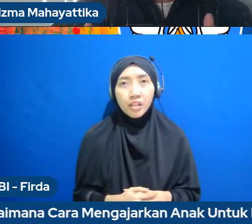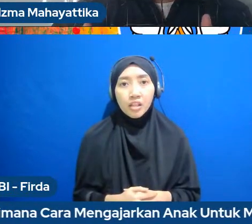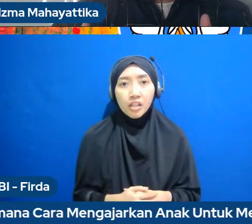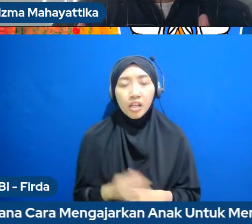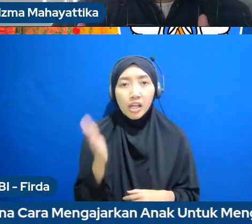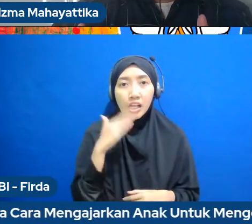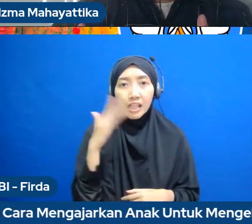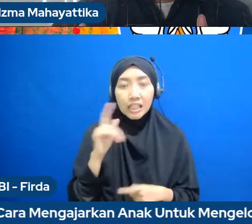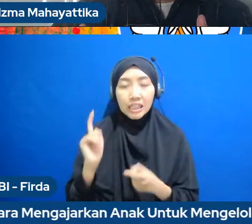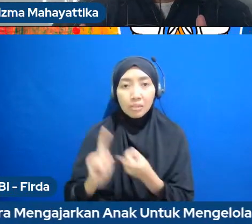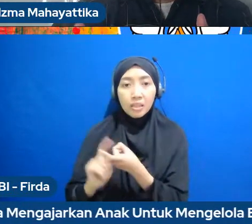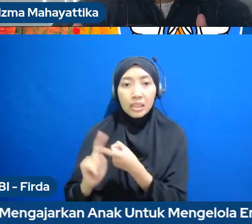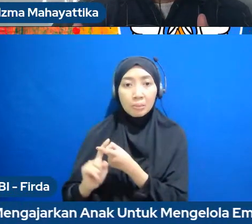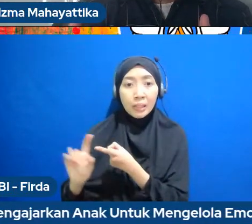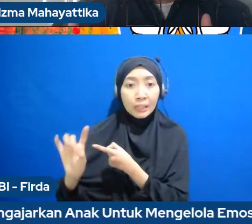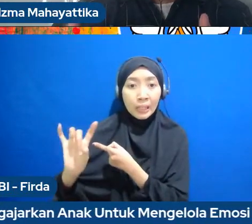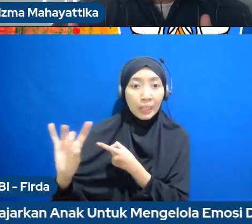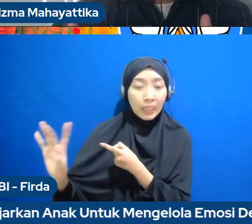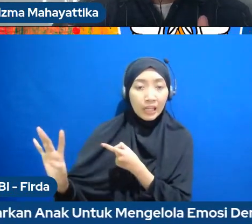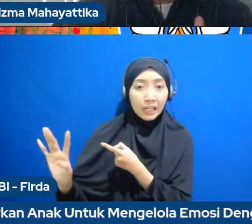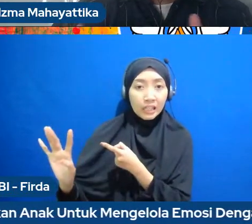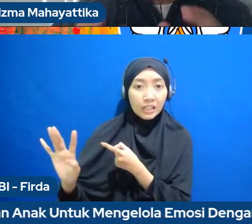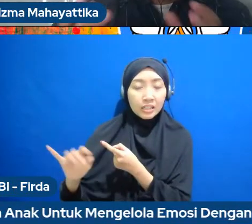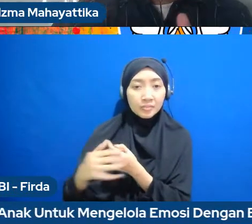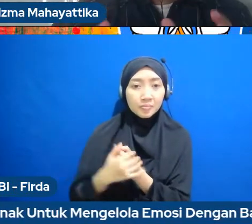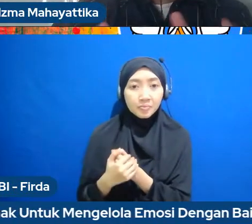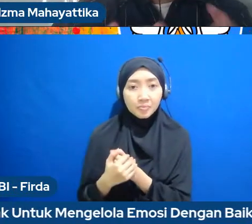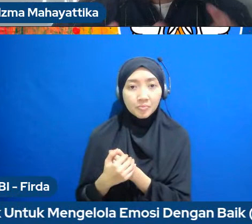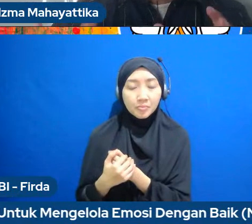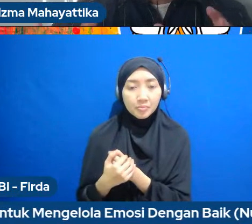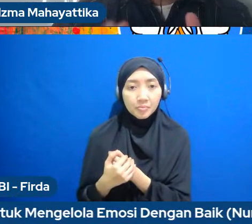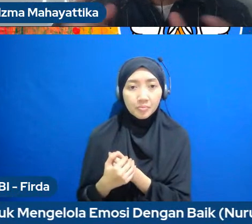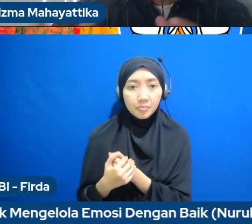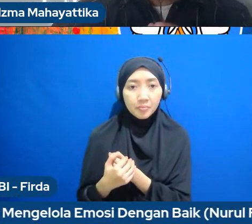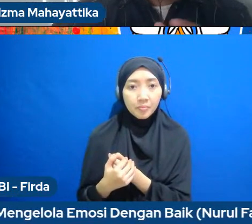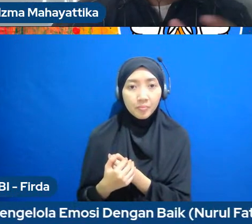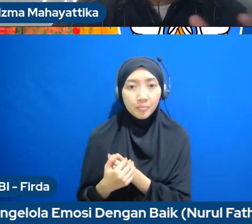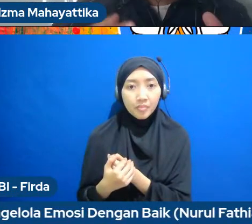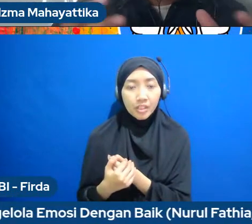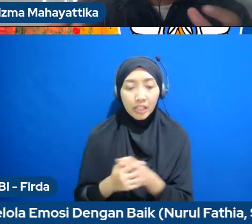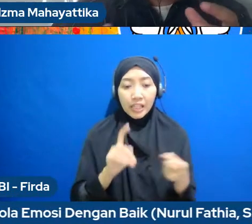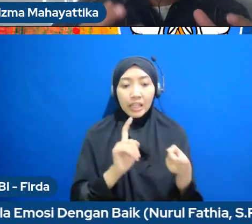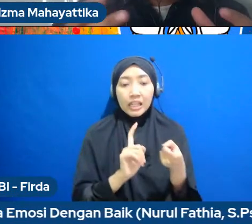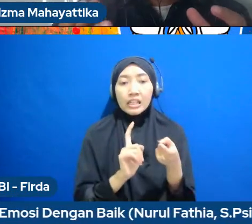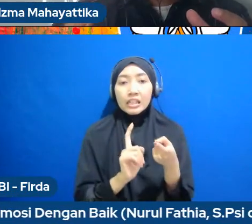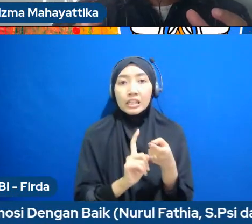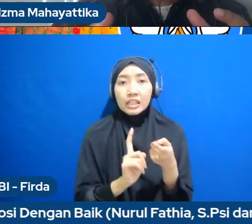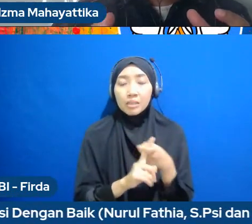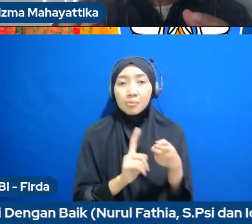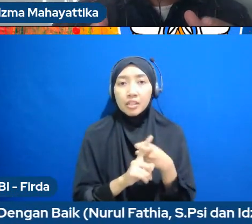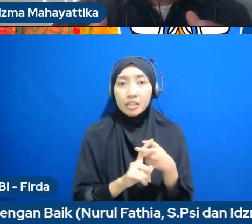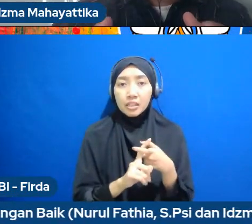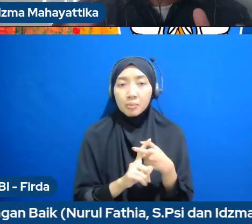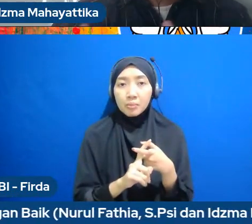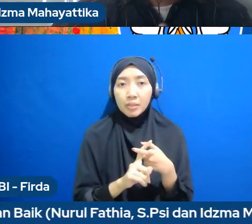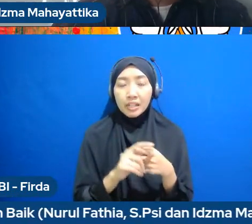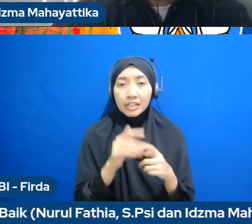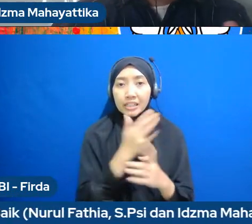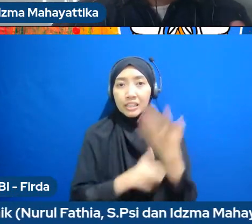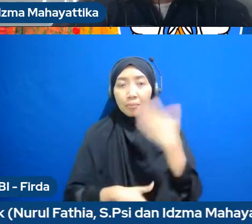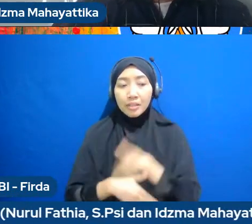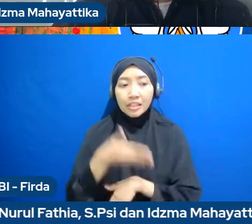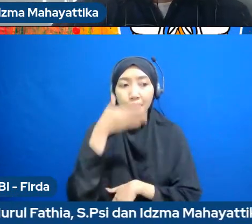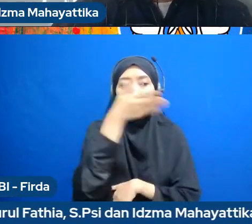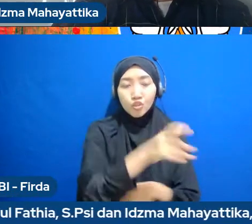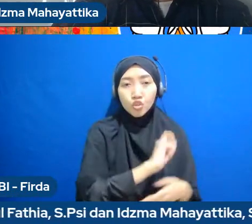kenapa teman-teman anak ABK masuk ke sekolah umum itu kan adalah supaya dia belajar sosialisasi dari anak-anak yang